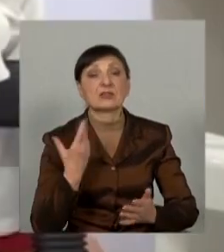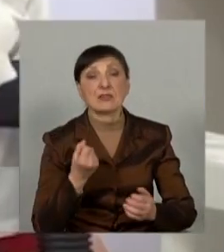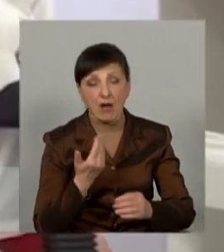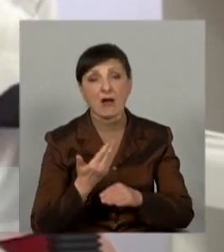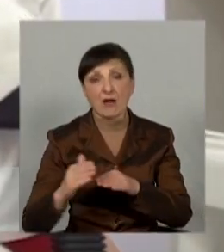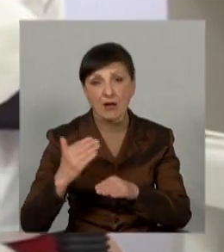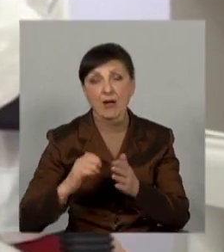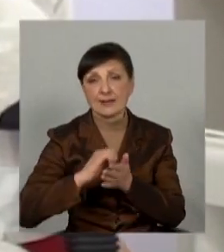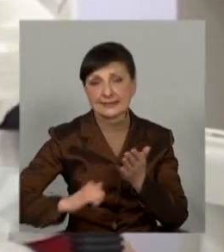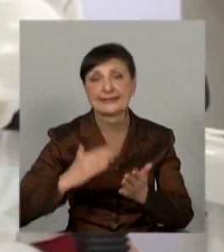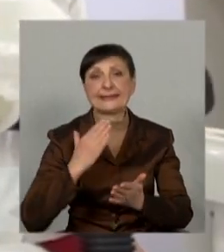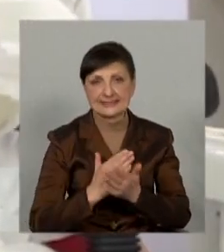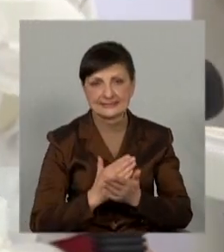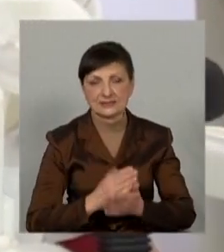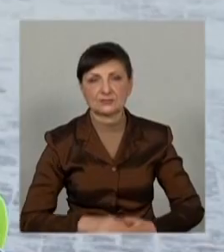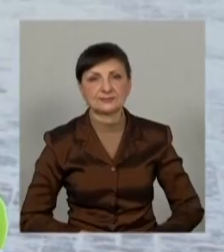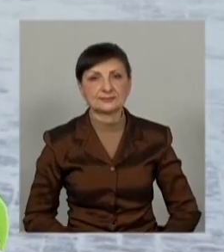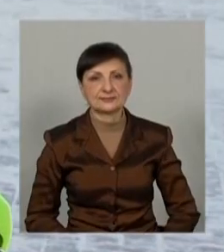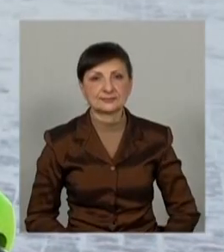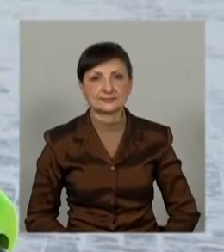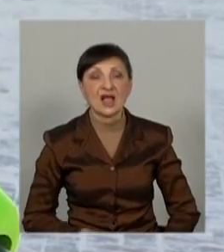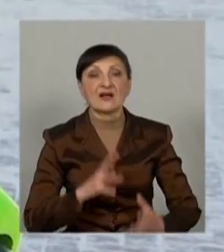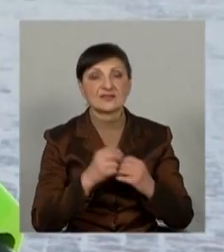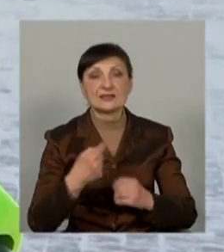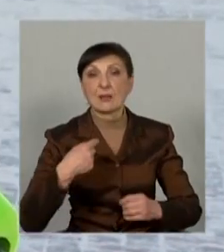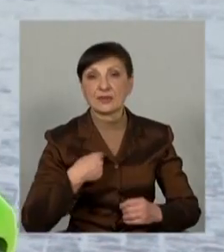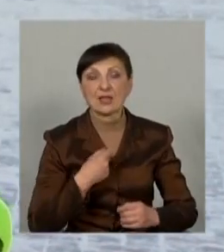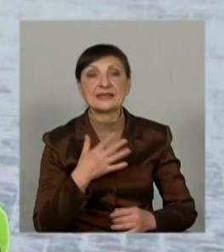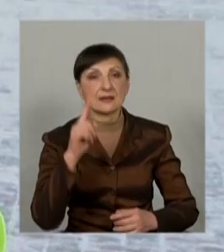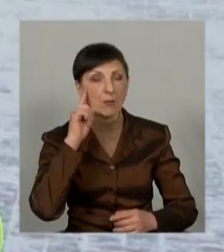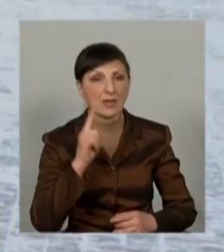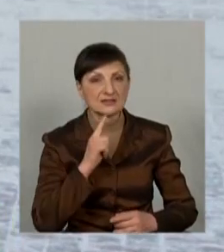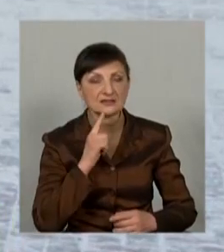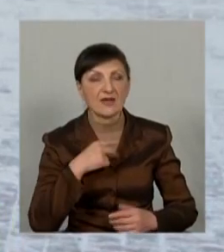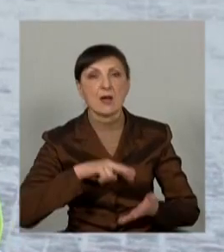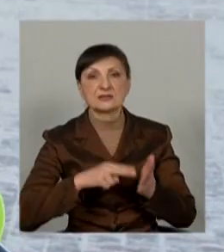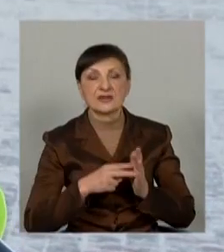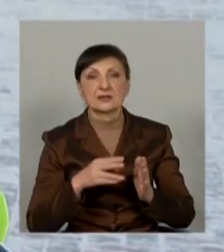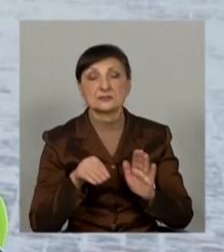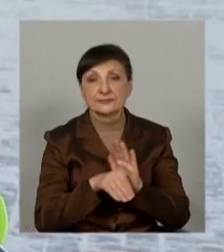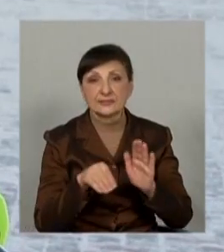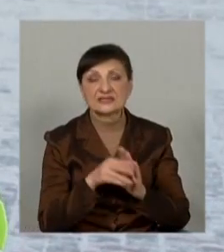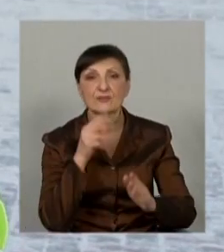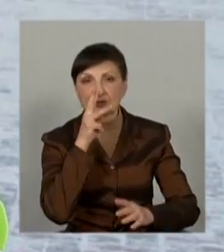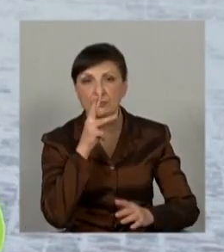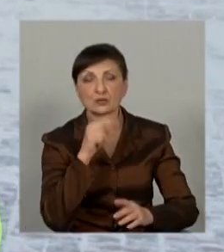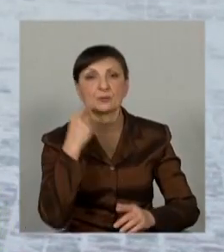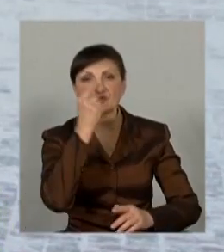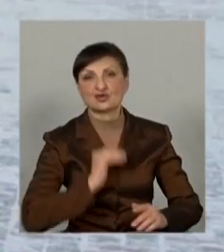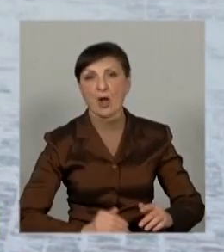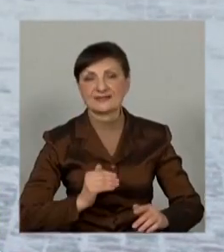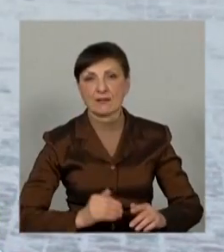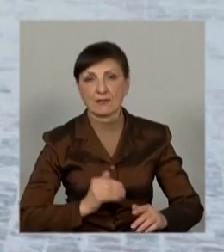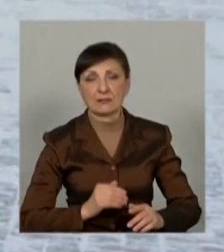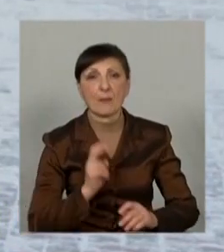по медстраховке, говорит она. В целом я несколько месяцев собираю свою зарплату для того, чтобы в частной клинике